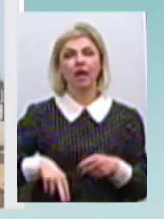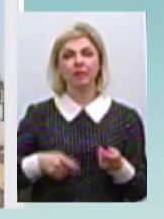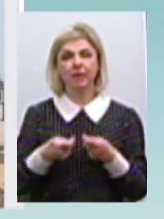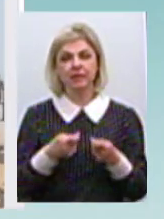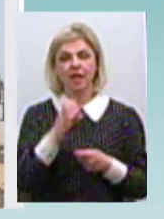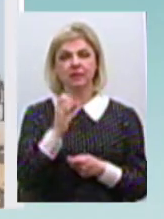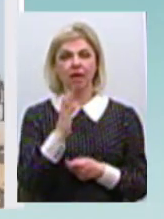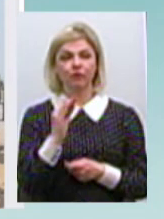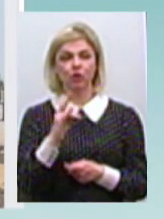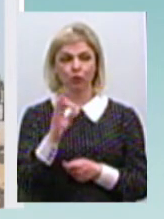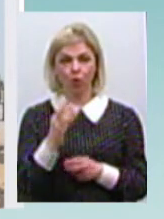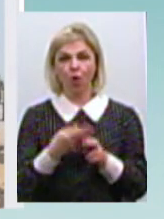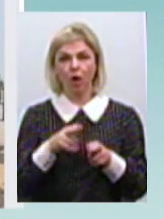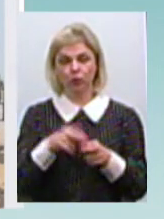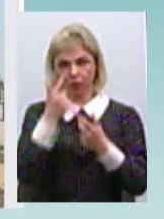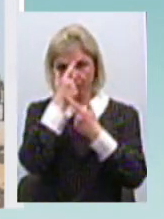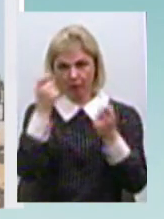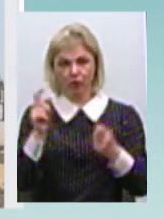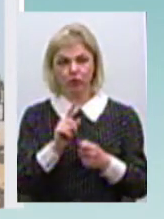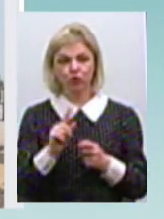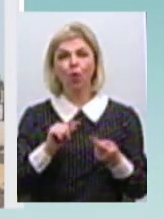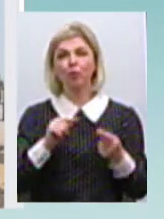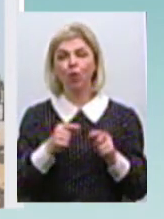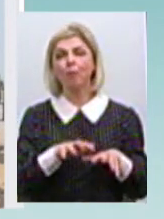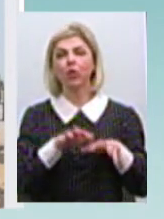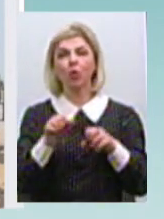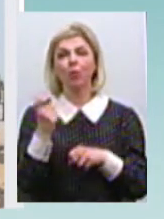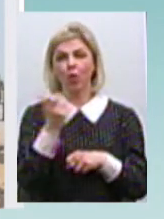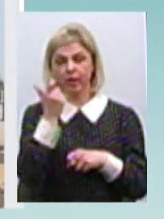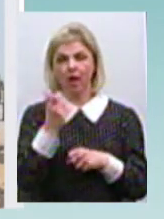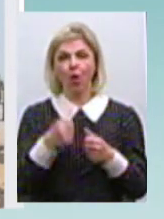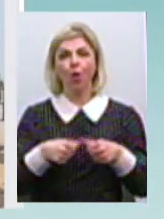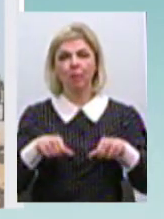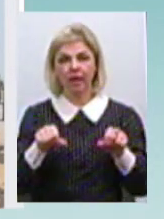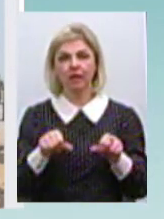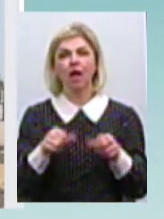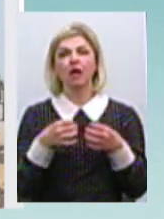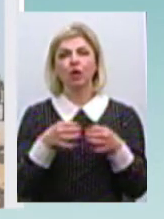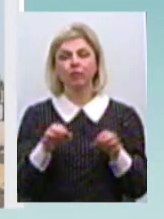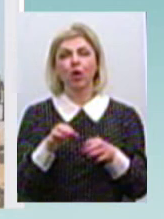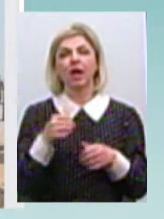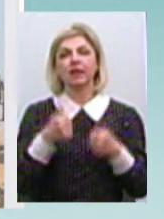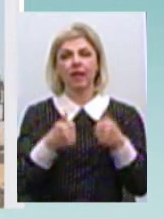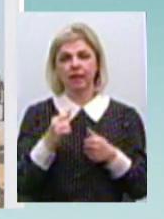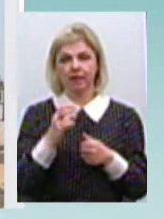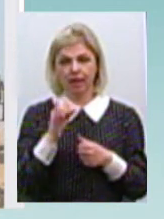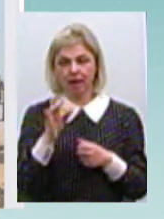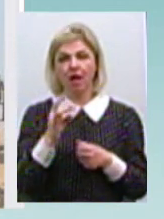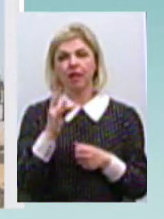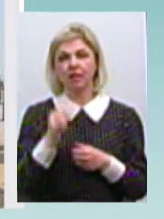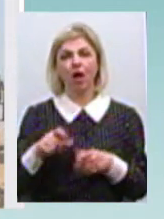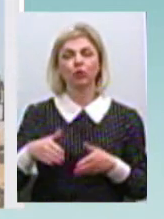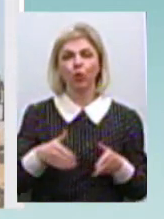який повідомив про те, що антимонопольний комітет розблокував тендер на ремонт траси